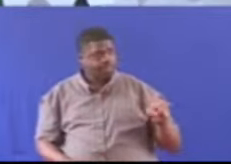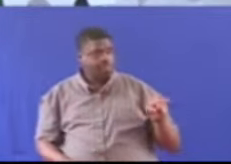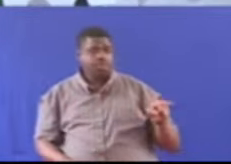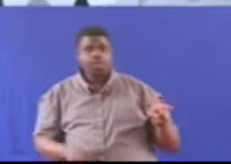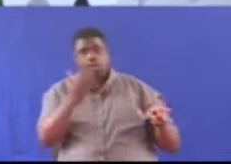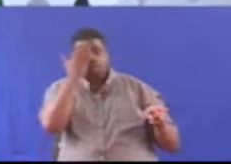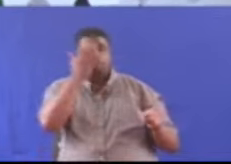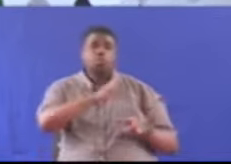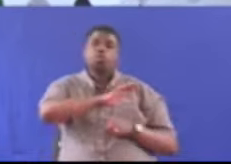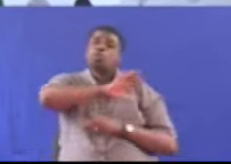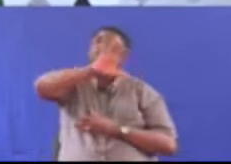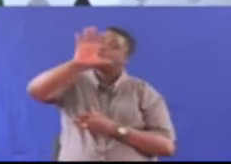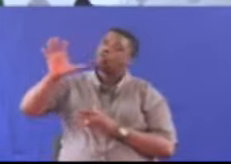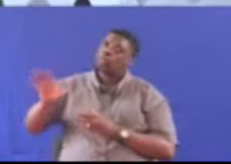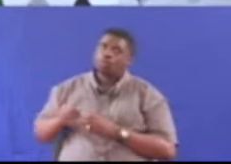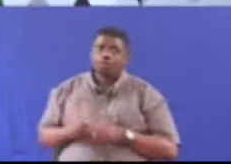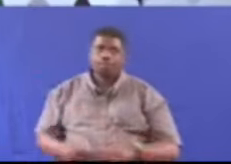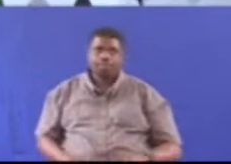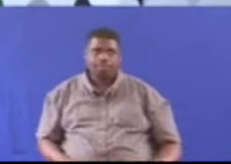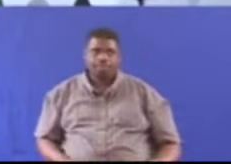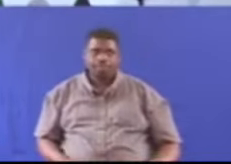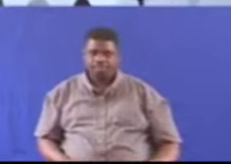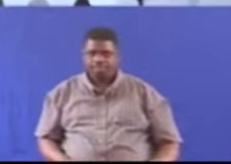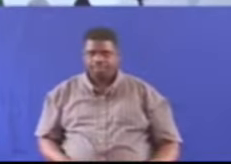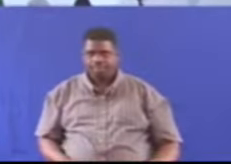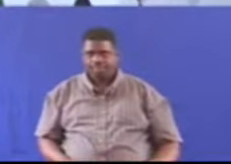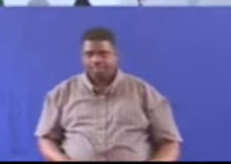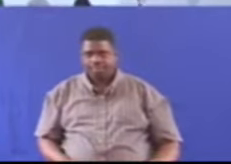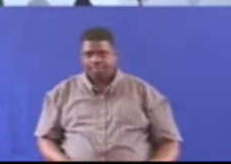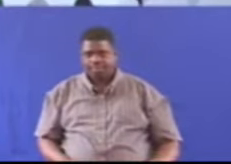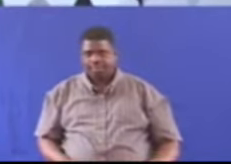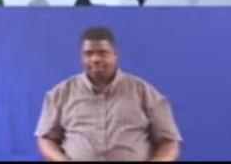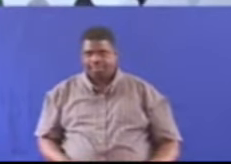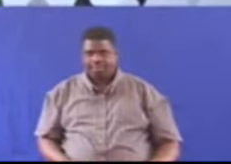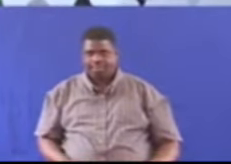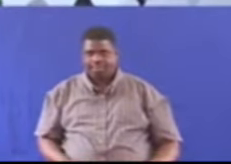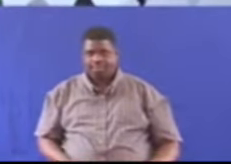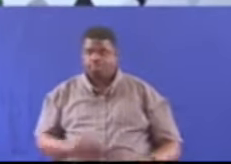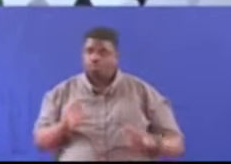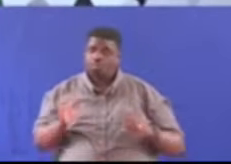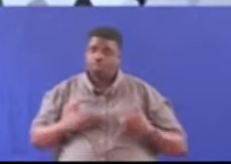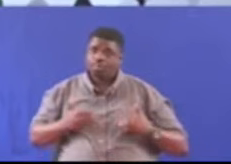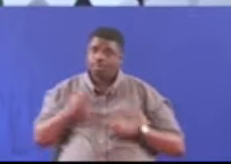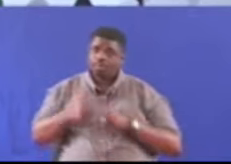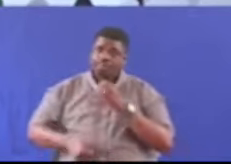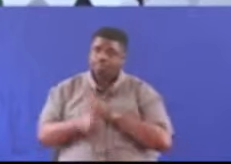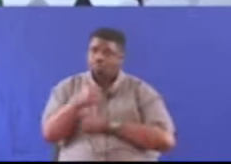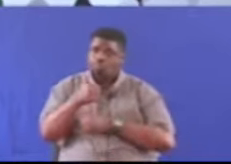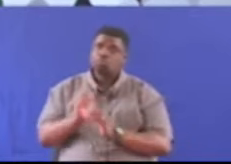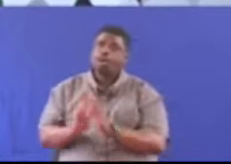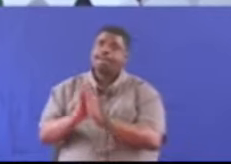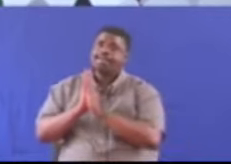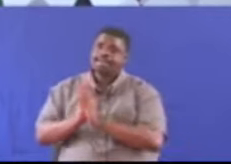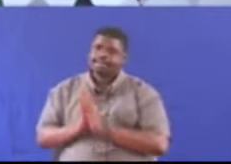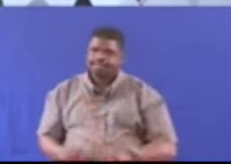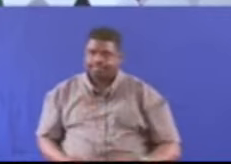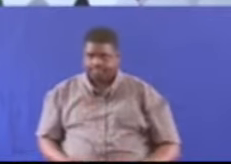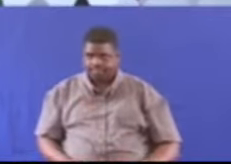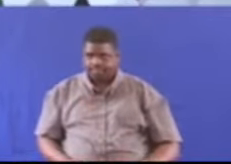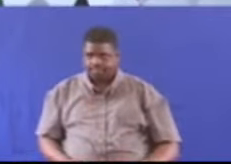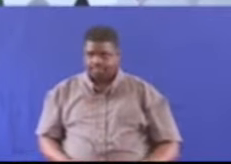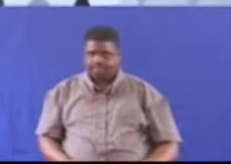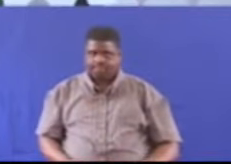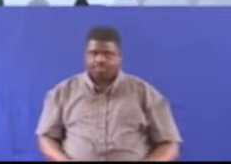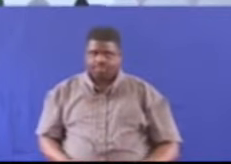wote, ndugu zetu wafanyakazi, wapendwa wetu viongozi wa dini mlio